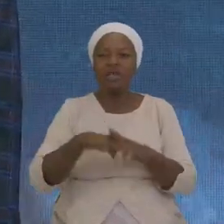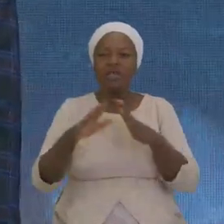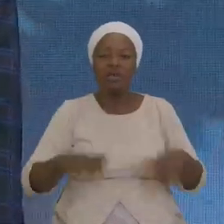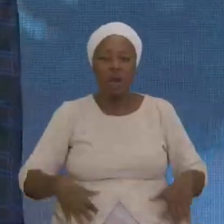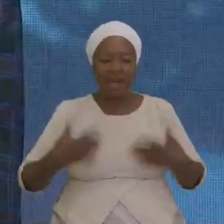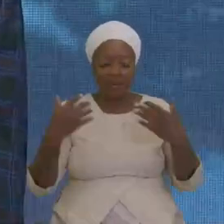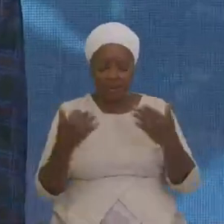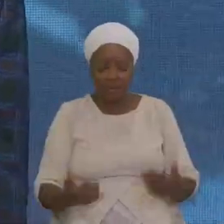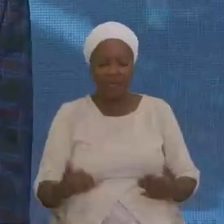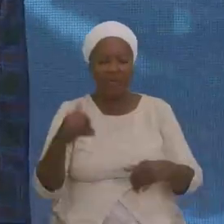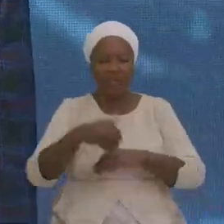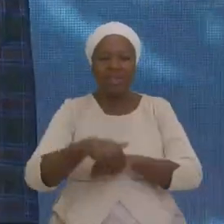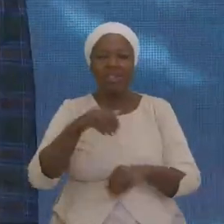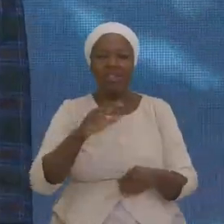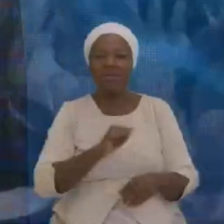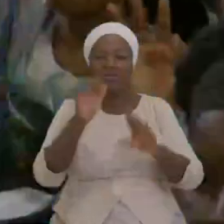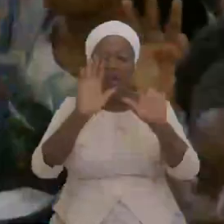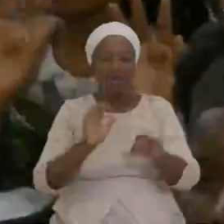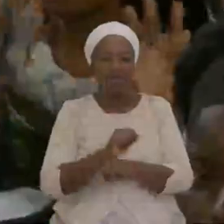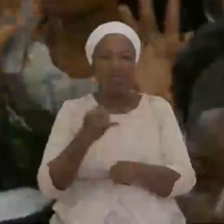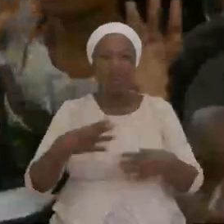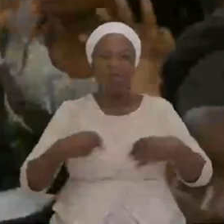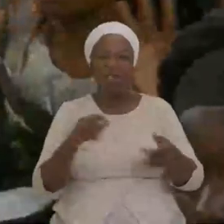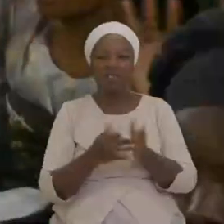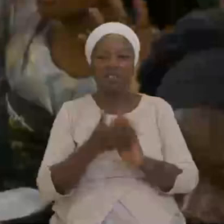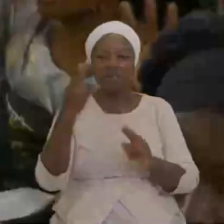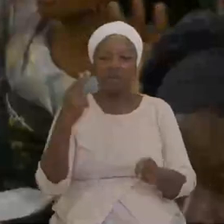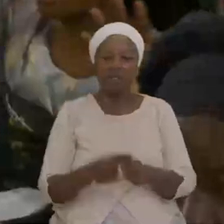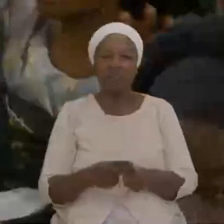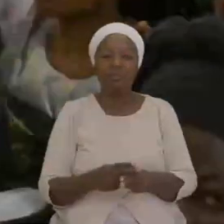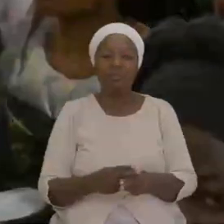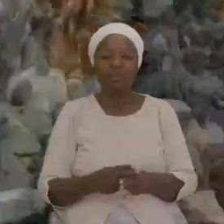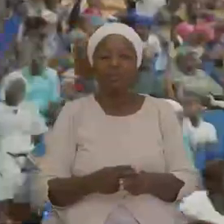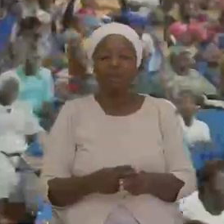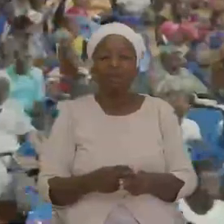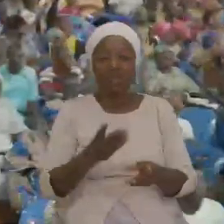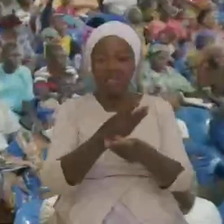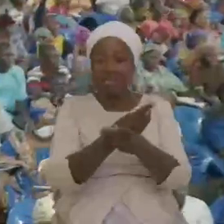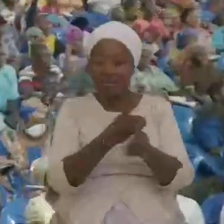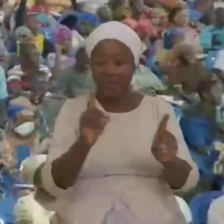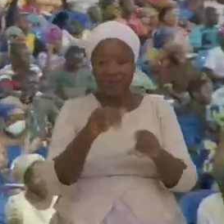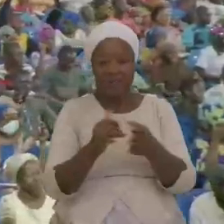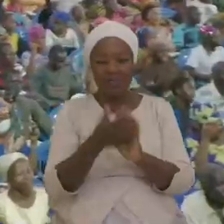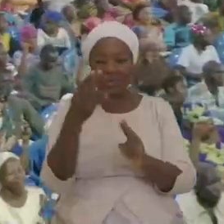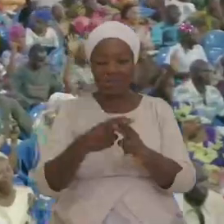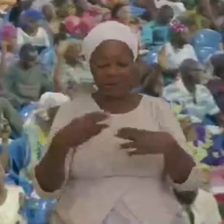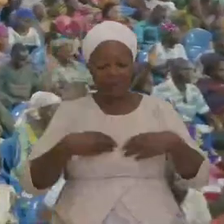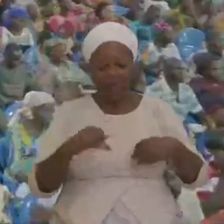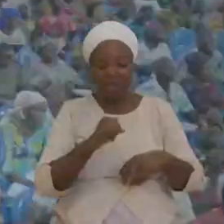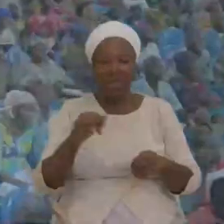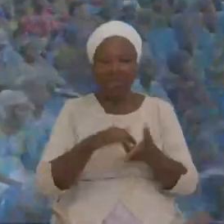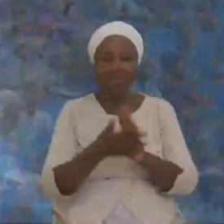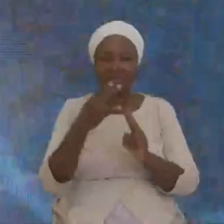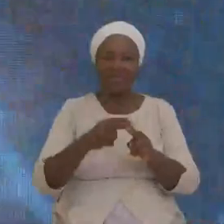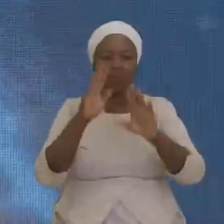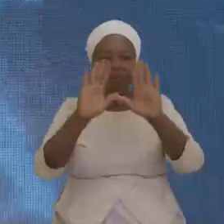Dans ta vie ce soir, un miracle de guérison. De délivrance. De guérison.